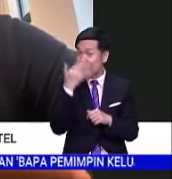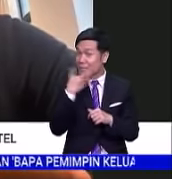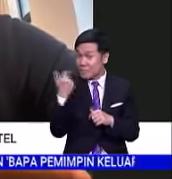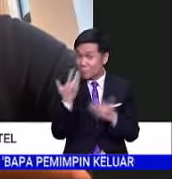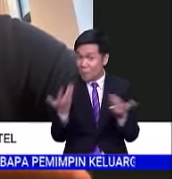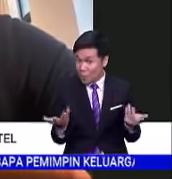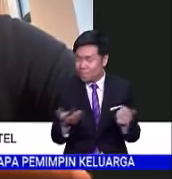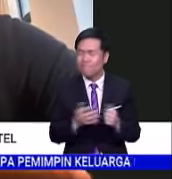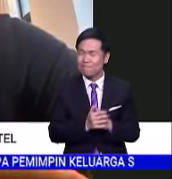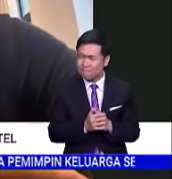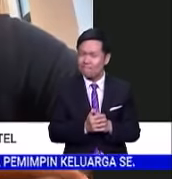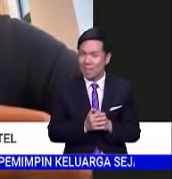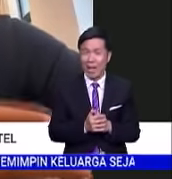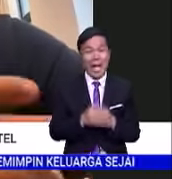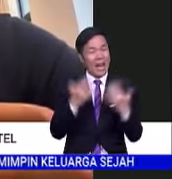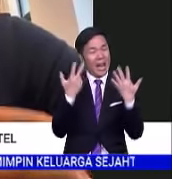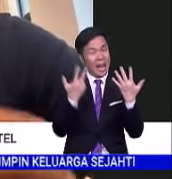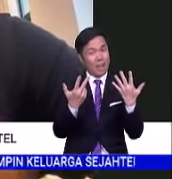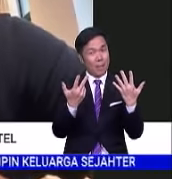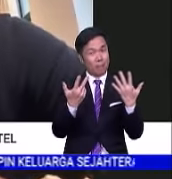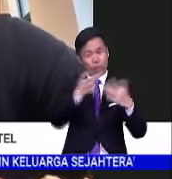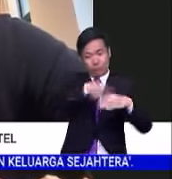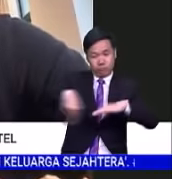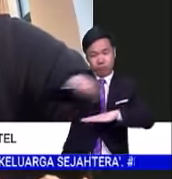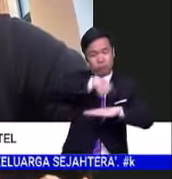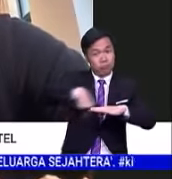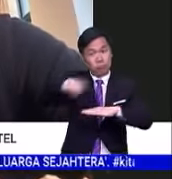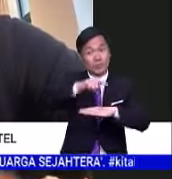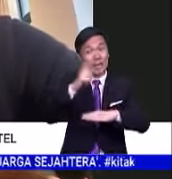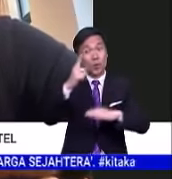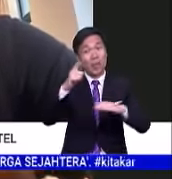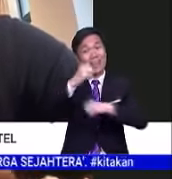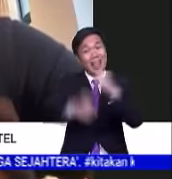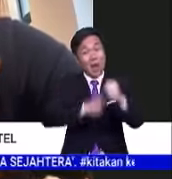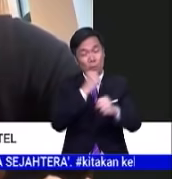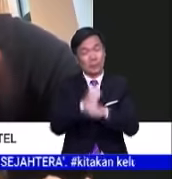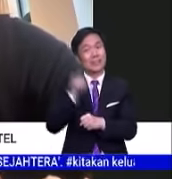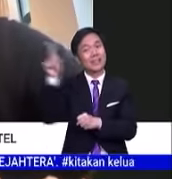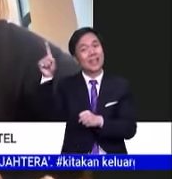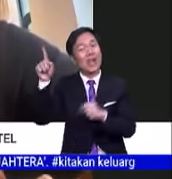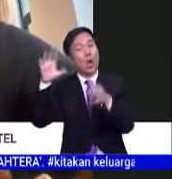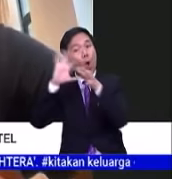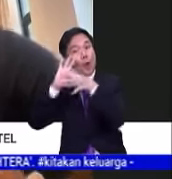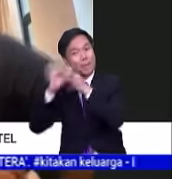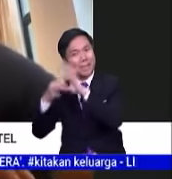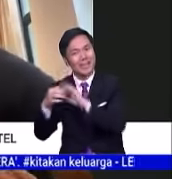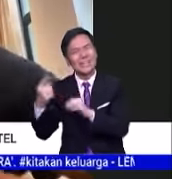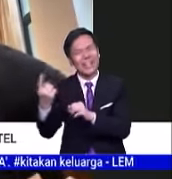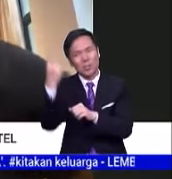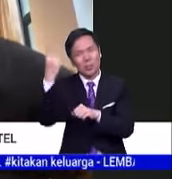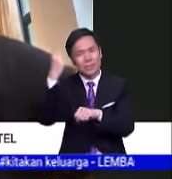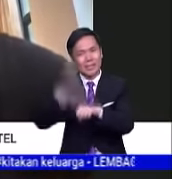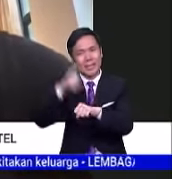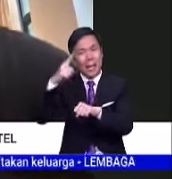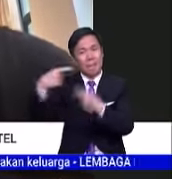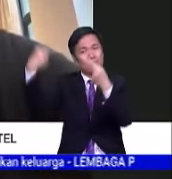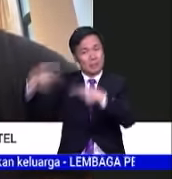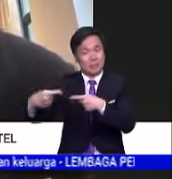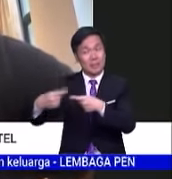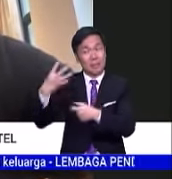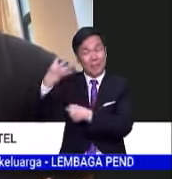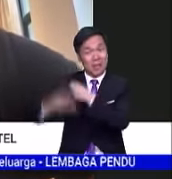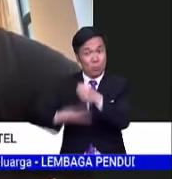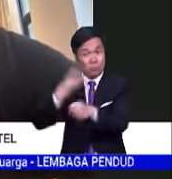perlombaan ada 8 pusingan setahun. Olimpik mereka ada satu game je dalam masa 4 tahun.